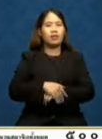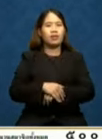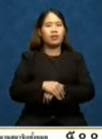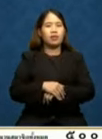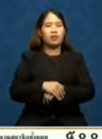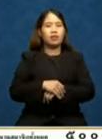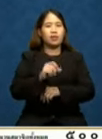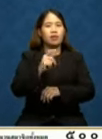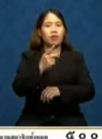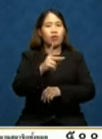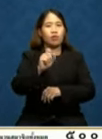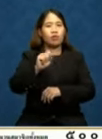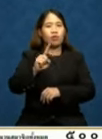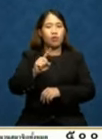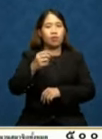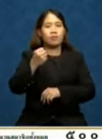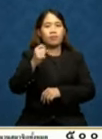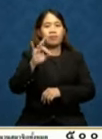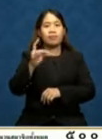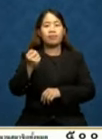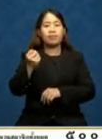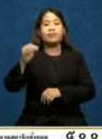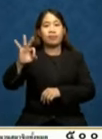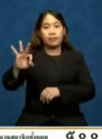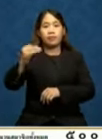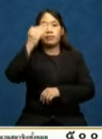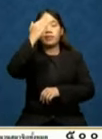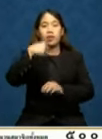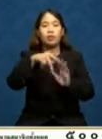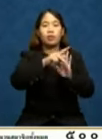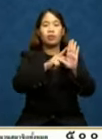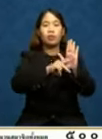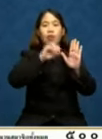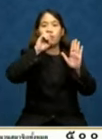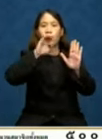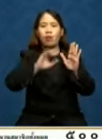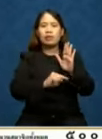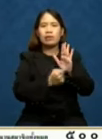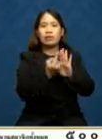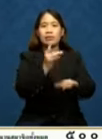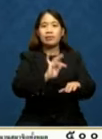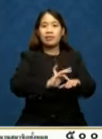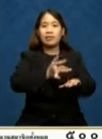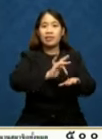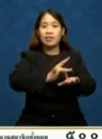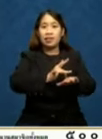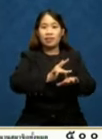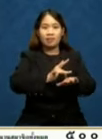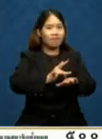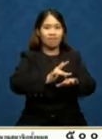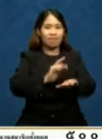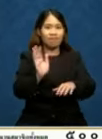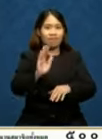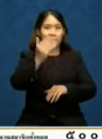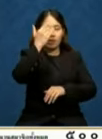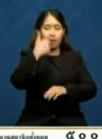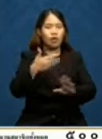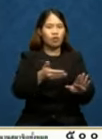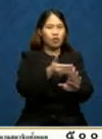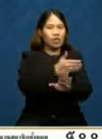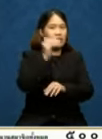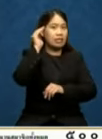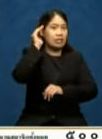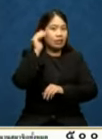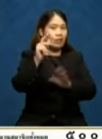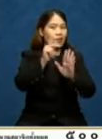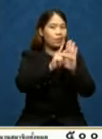18-19เขาก็บอกครับว่ากฎหมายเนี่ยมันไม่ได้เกิดขึ้นจากธรรมชาติหรอกอย่างที่ทุกคนเคยเชื่อมาก่อนหน้านี้แต่กฎหม